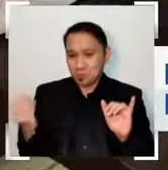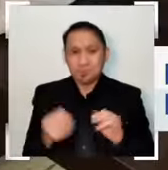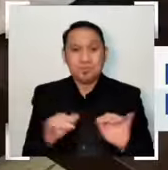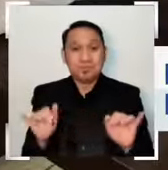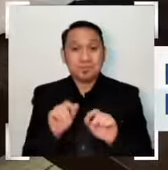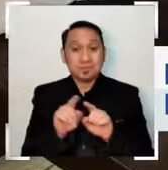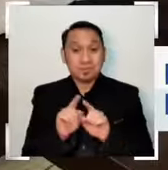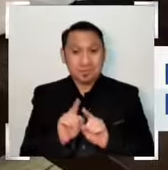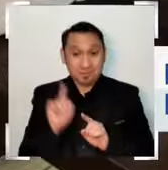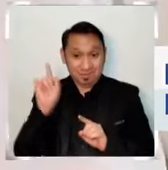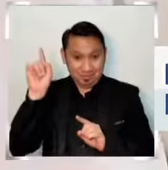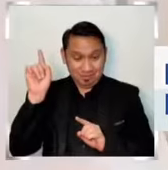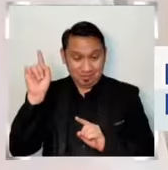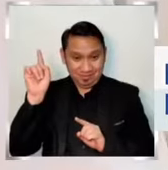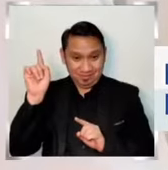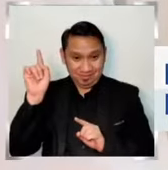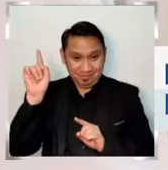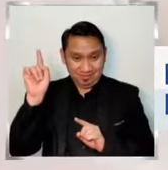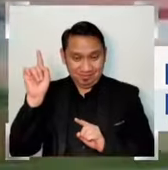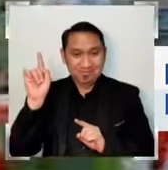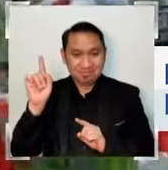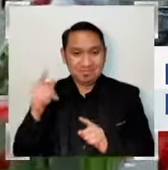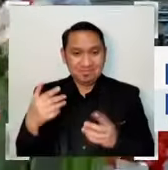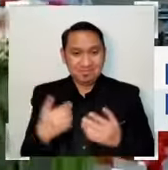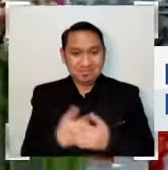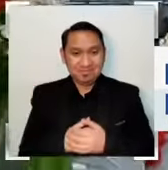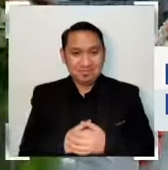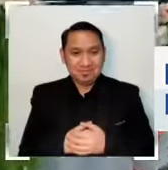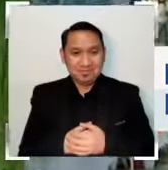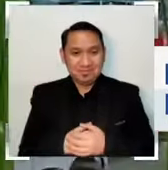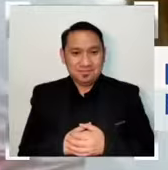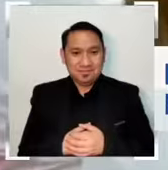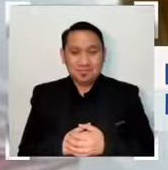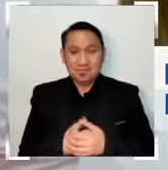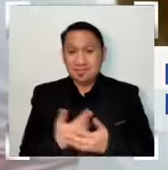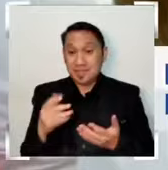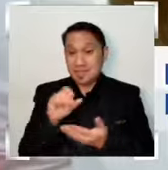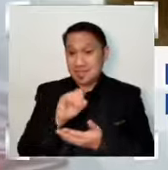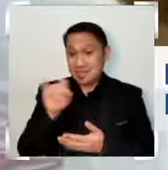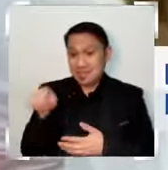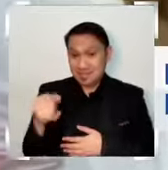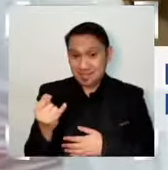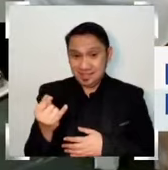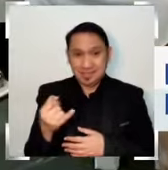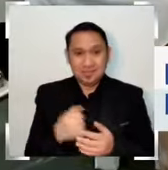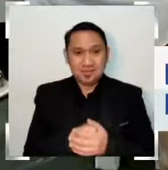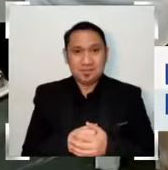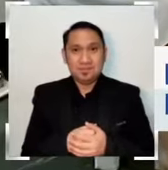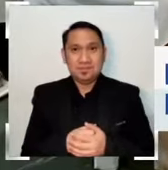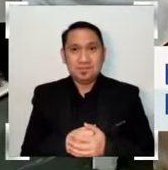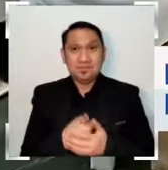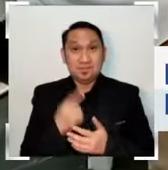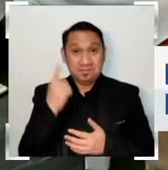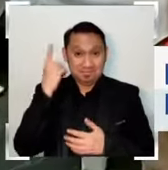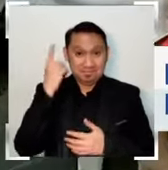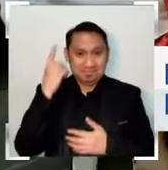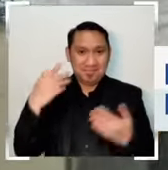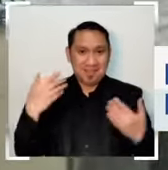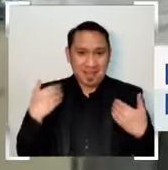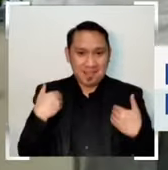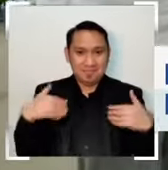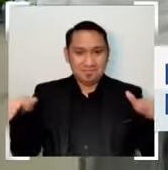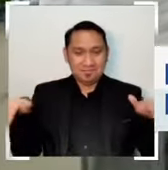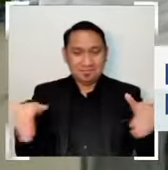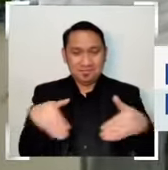at Dapitan City ngayong Araw ng Mga Puso. Sa San Juan City, 63 magkasintahan ang nag-isang dibdib sa mass